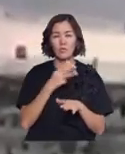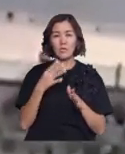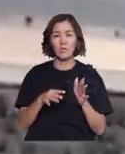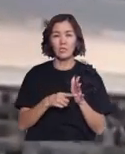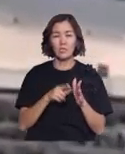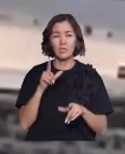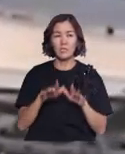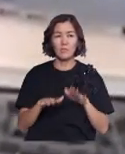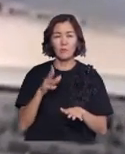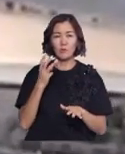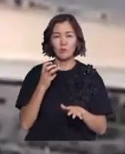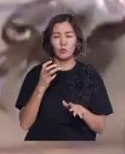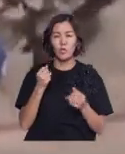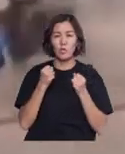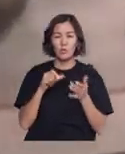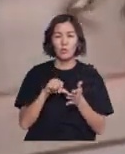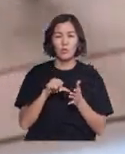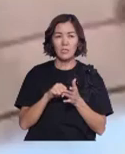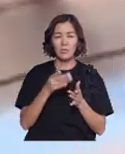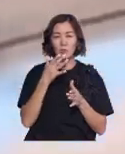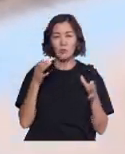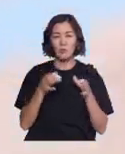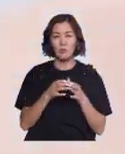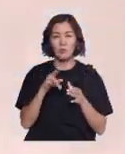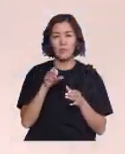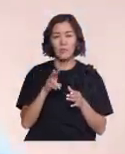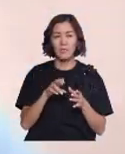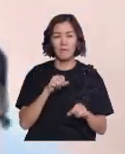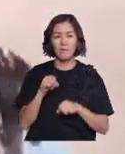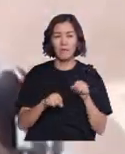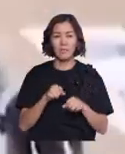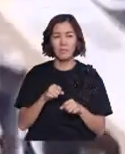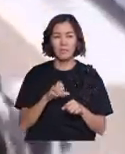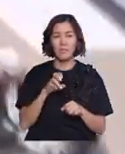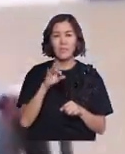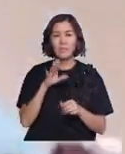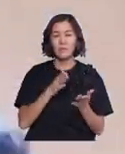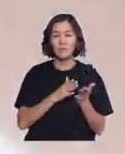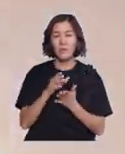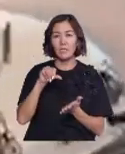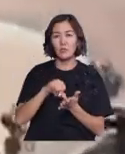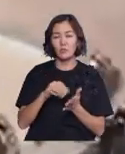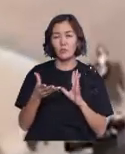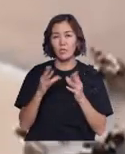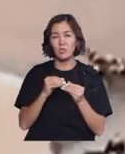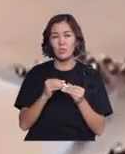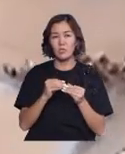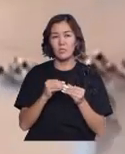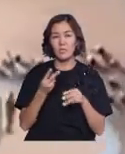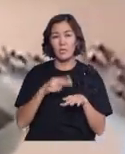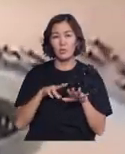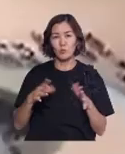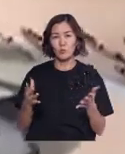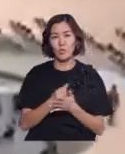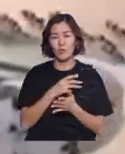елден 300-ге жуық спортшы қатысты. Ұлттық құрама өкілі Данияр Шаяхметов велотректің спринт бағытында сынға түсіп, нәтижесінде мәресіздігін екінші болып